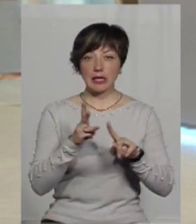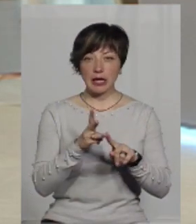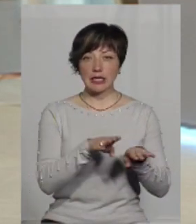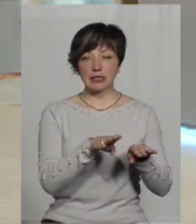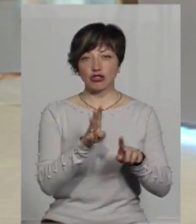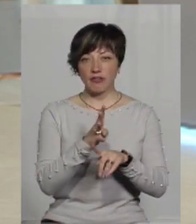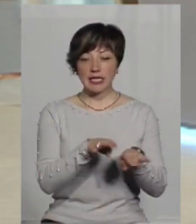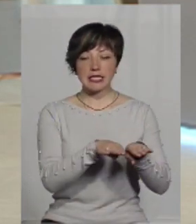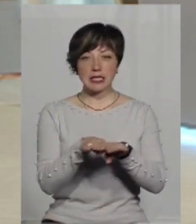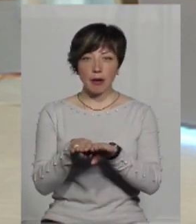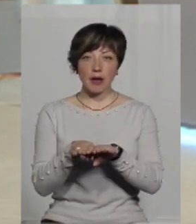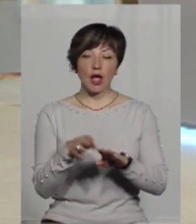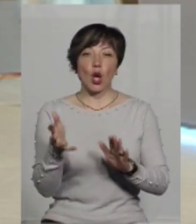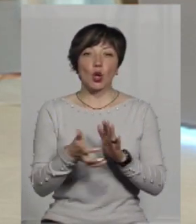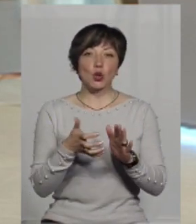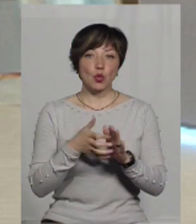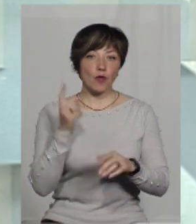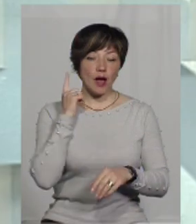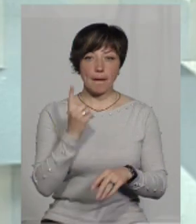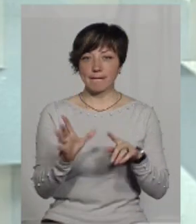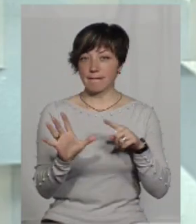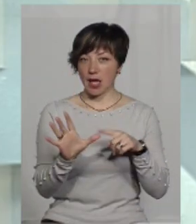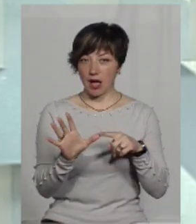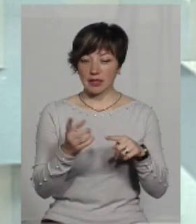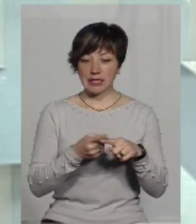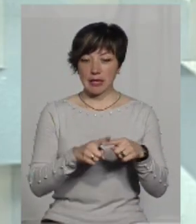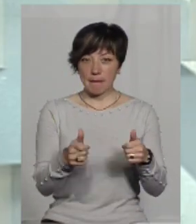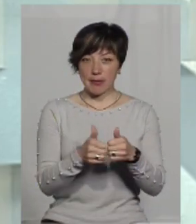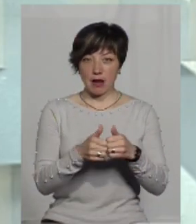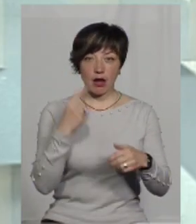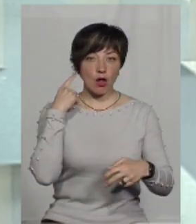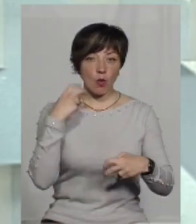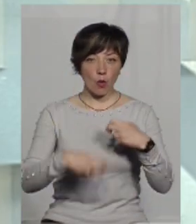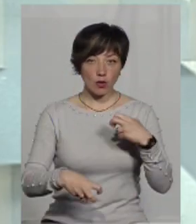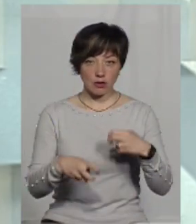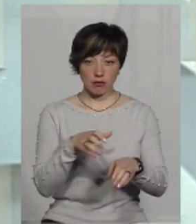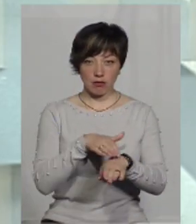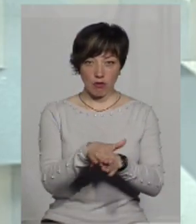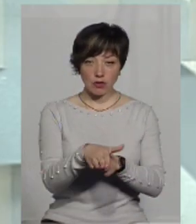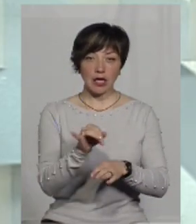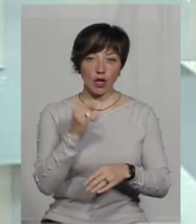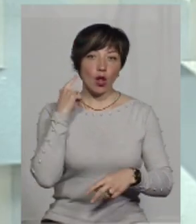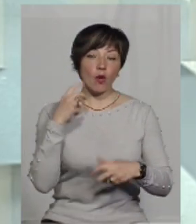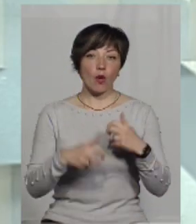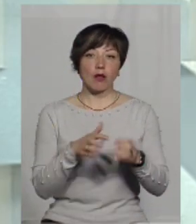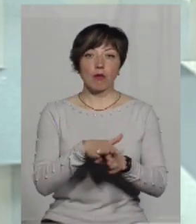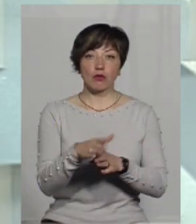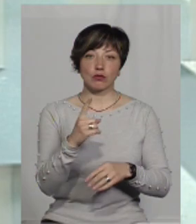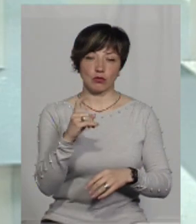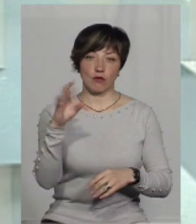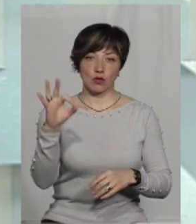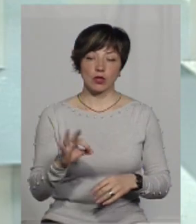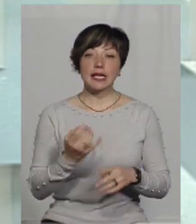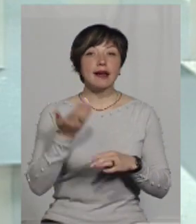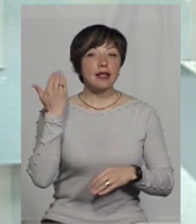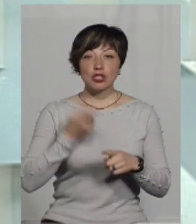третя степінь, четверта степінь при глуховатості. П'ята – це вже границя глухоти і глухота само собою.